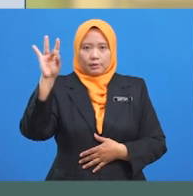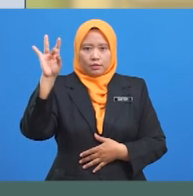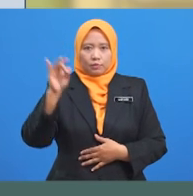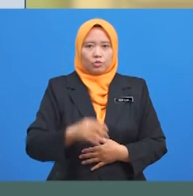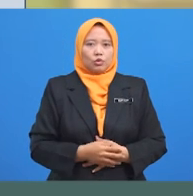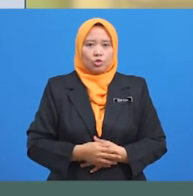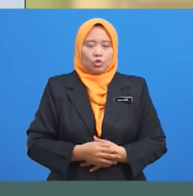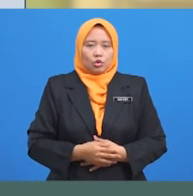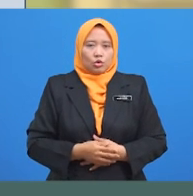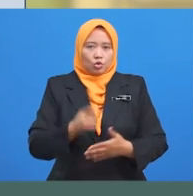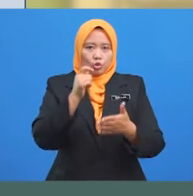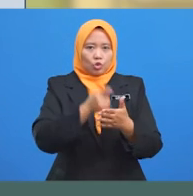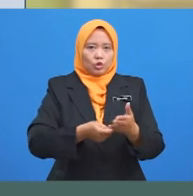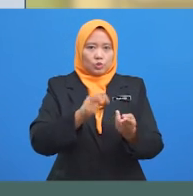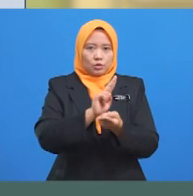RM80,000. Kos tetap ialah